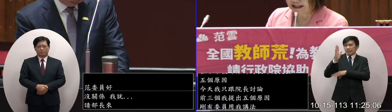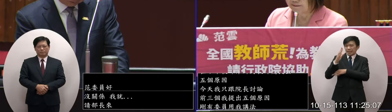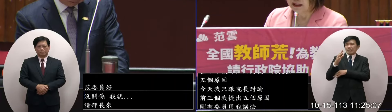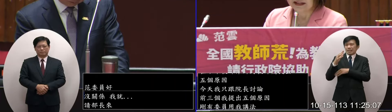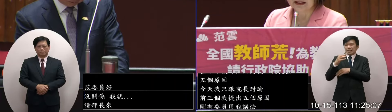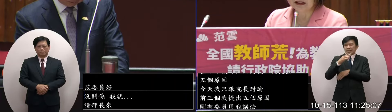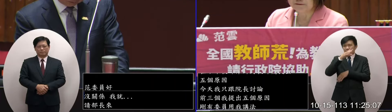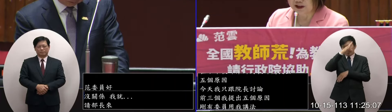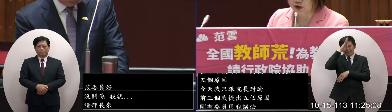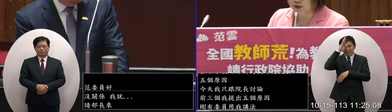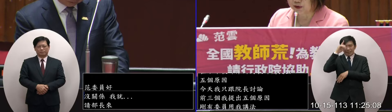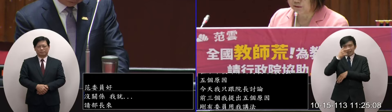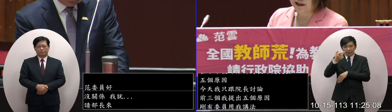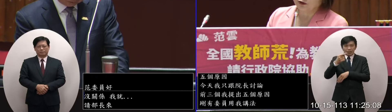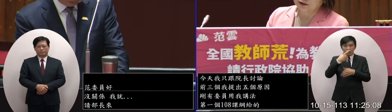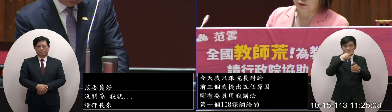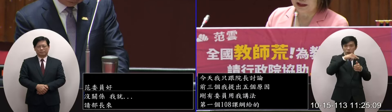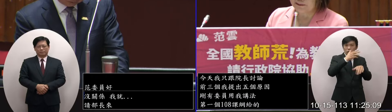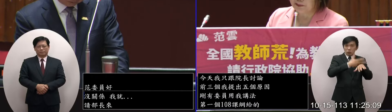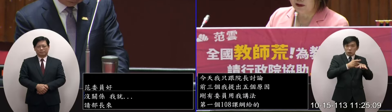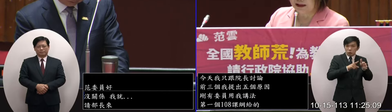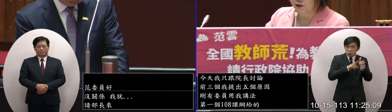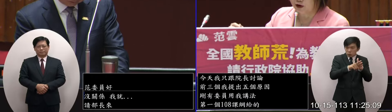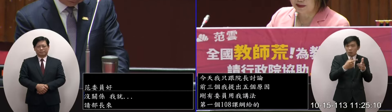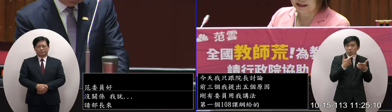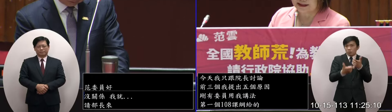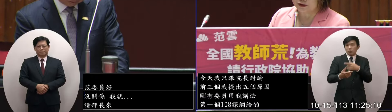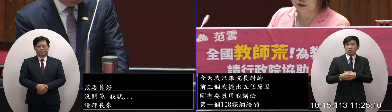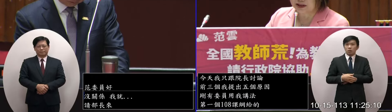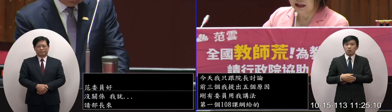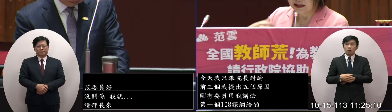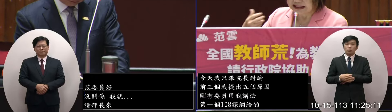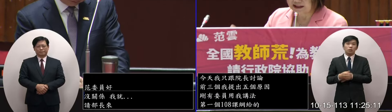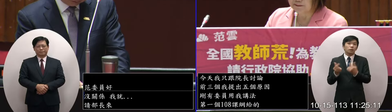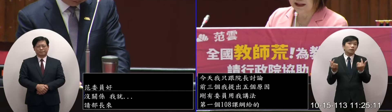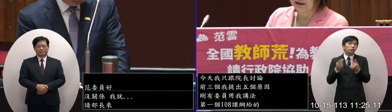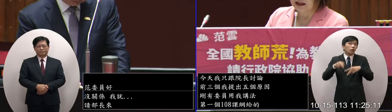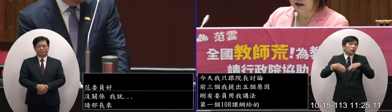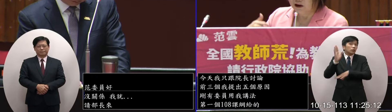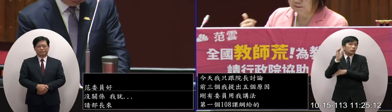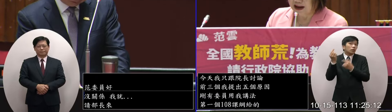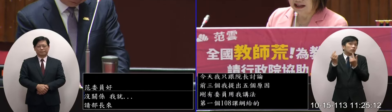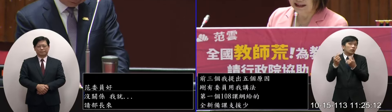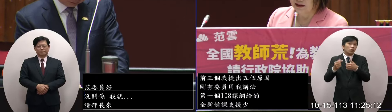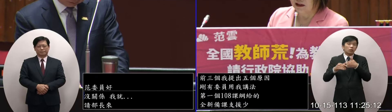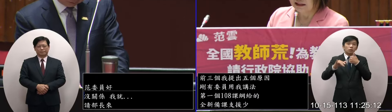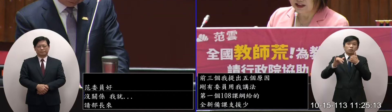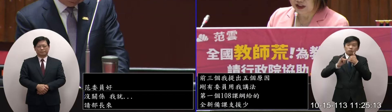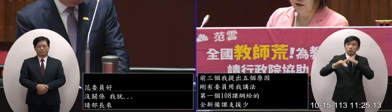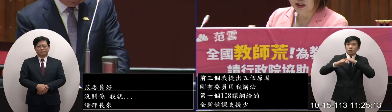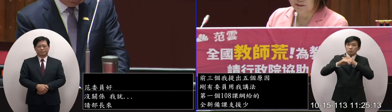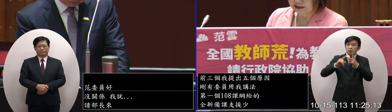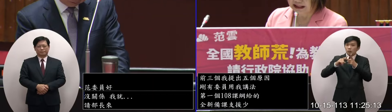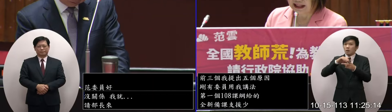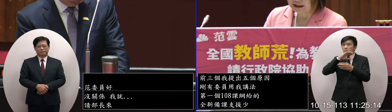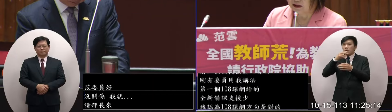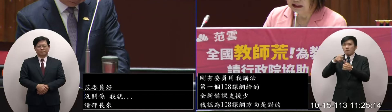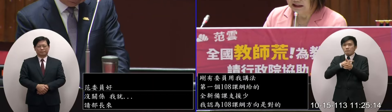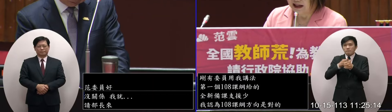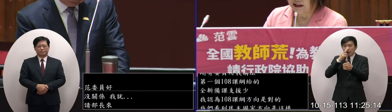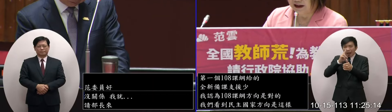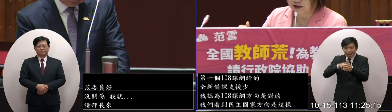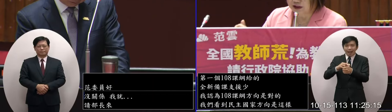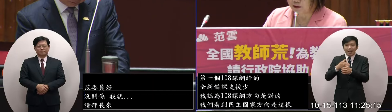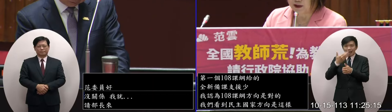学专业。行政繁重有非常多的原因，包含我后面几个，就是性平，然后霸凌哦，那教师疲累